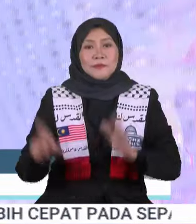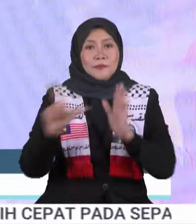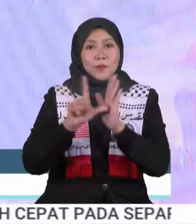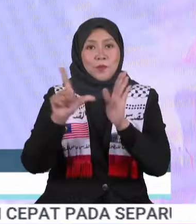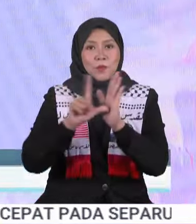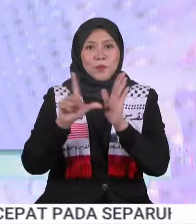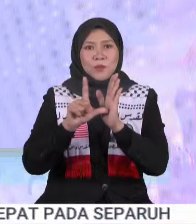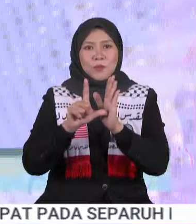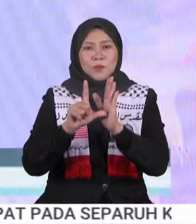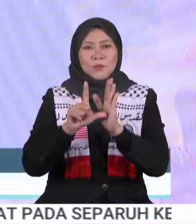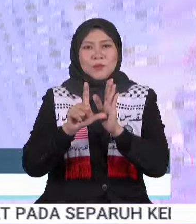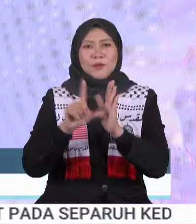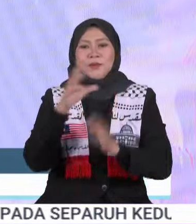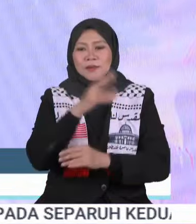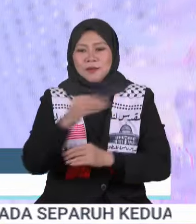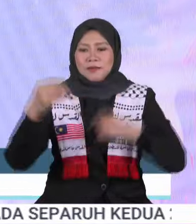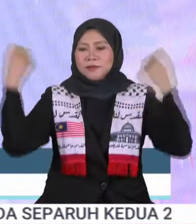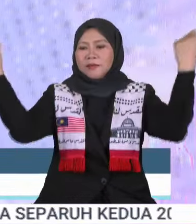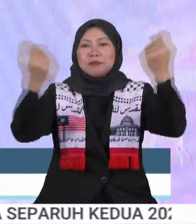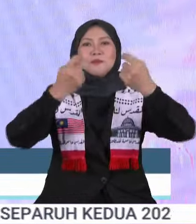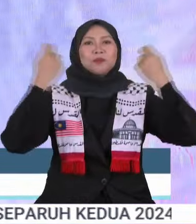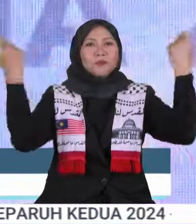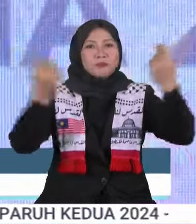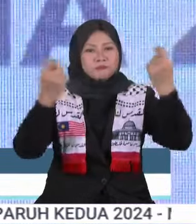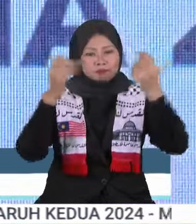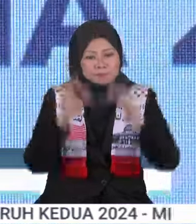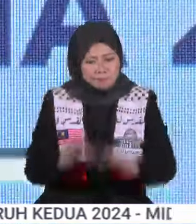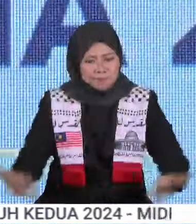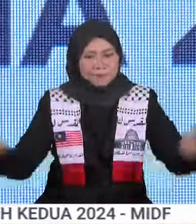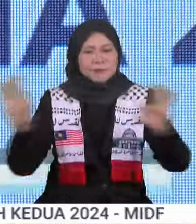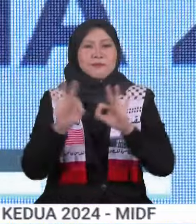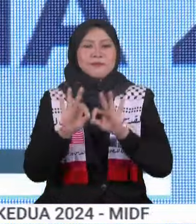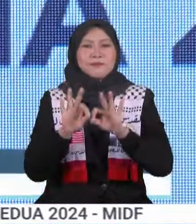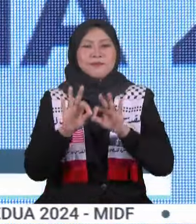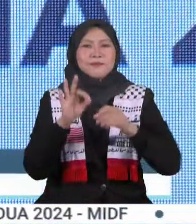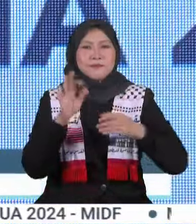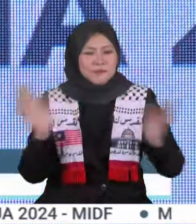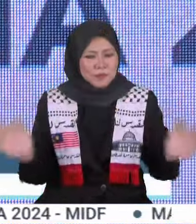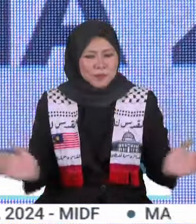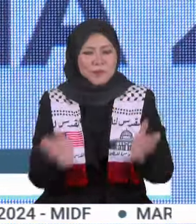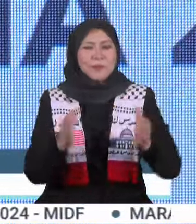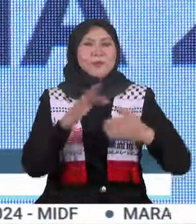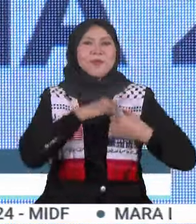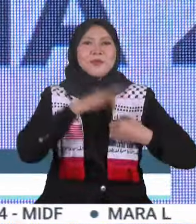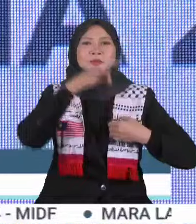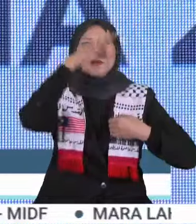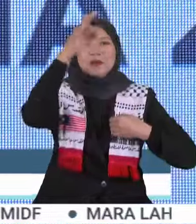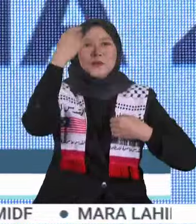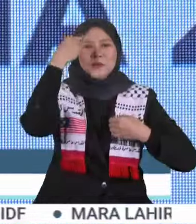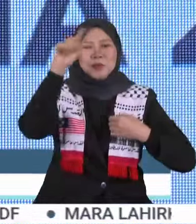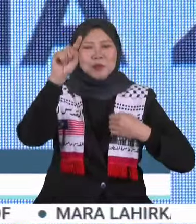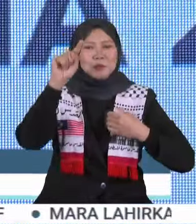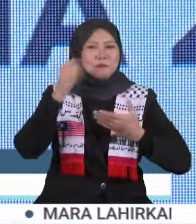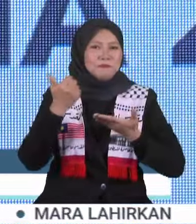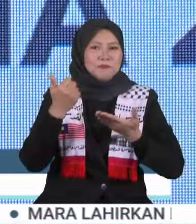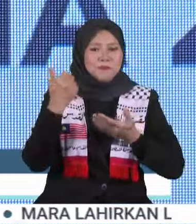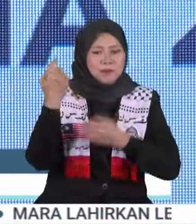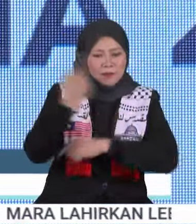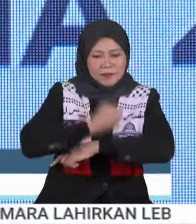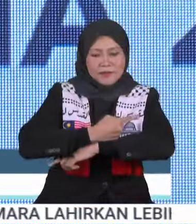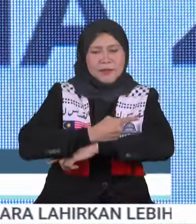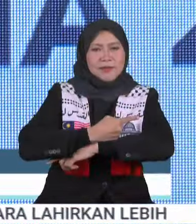Logo dan sambutan memainkan peranan yang penting dalam menyuburkan semangat kebersamaan dalam menyambut Hari Kebangsaan dan Hari